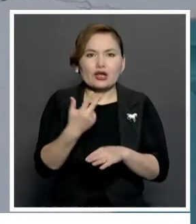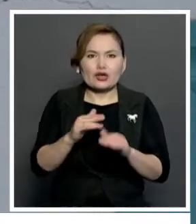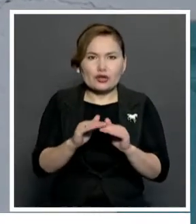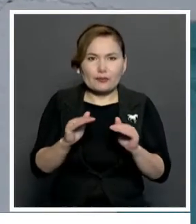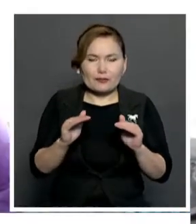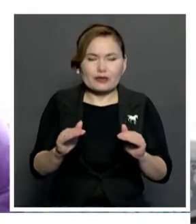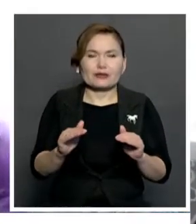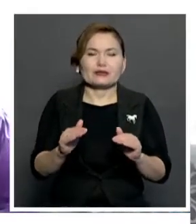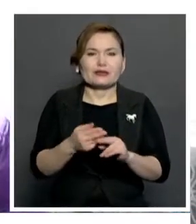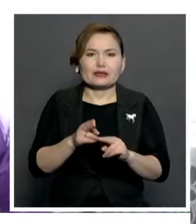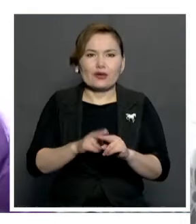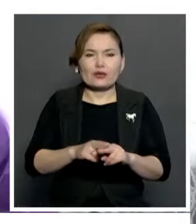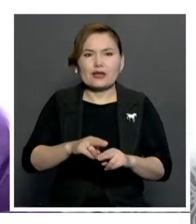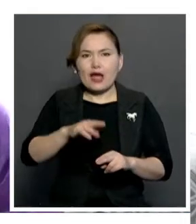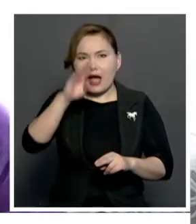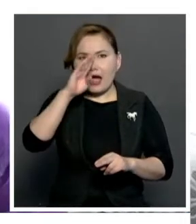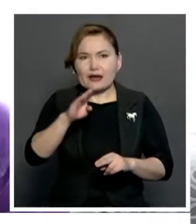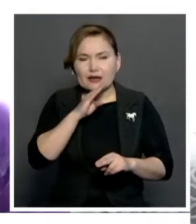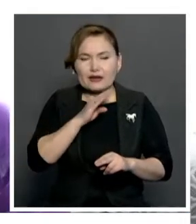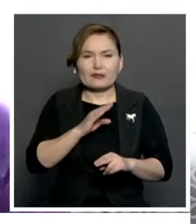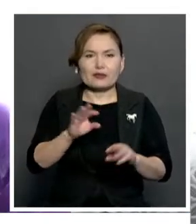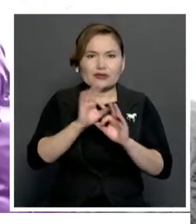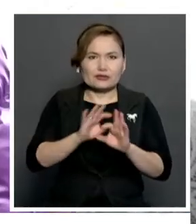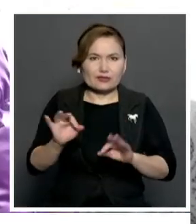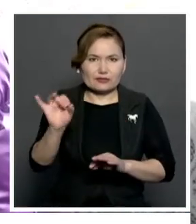әкелерін қалай жақсы көргенін ежелері еске алды.